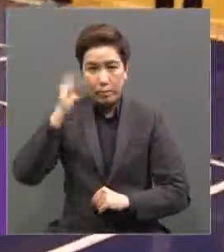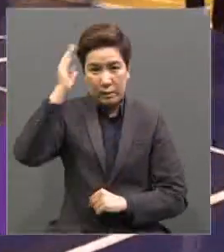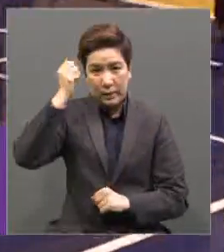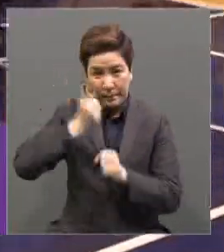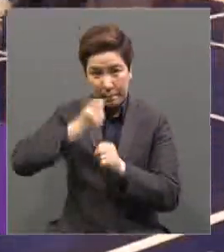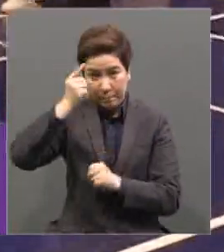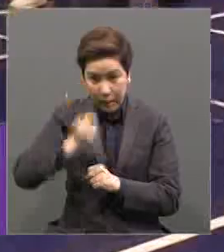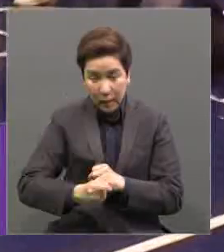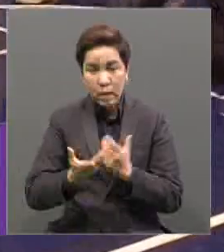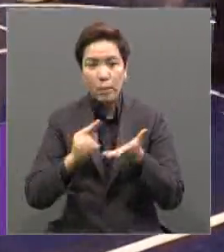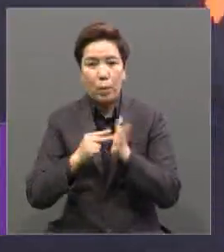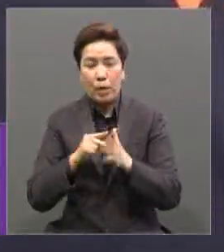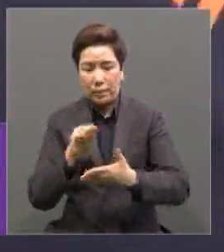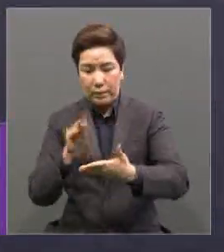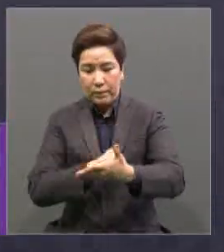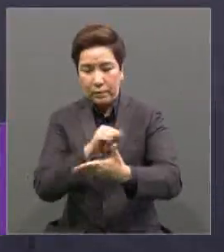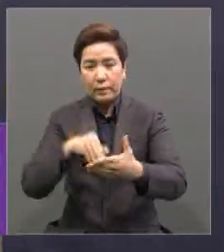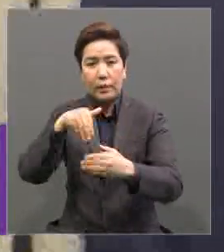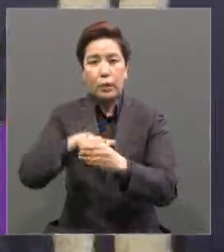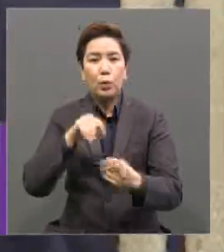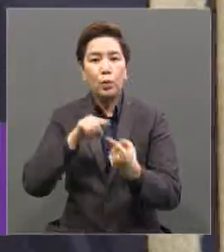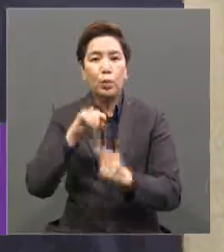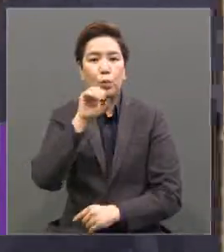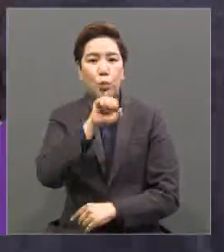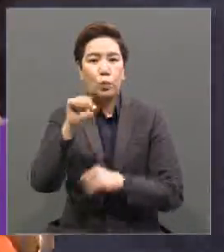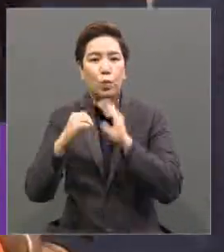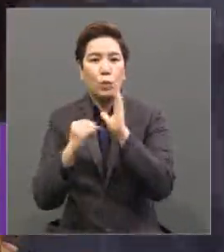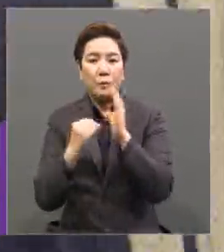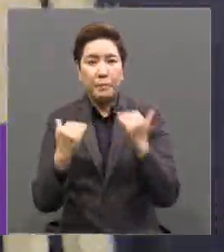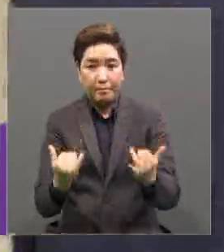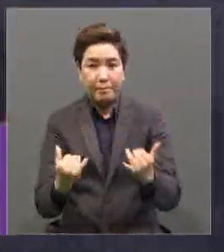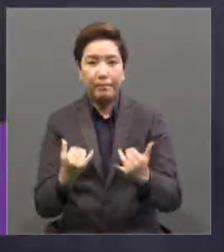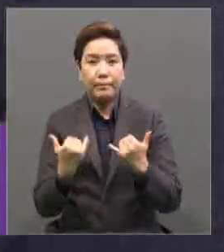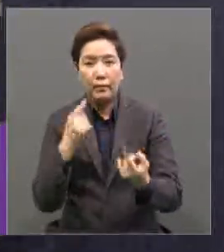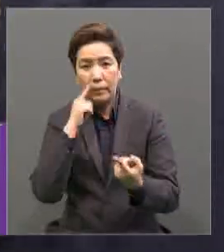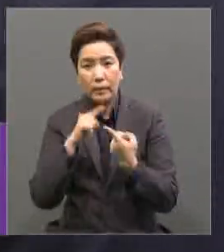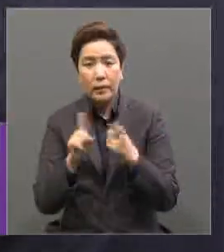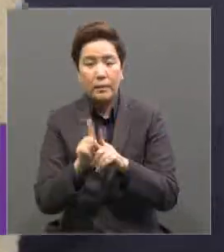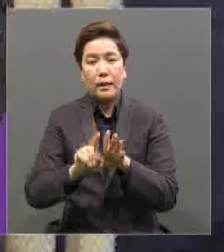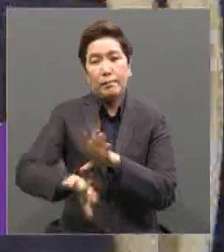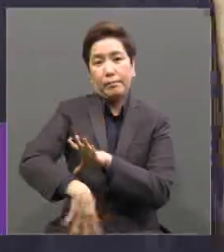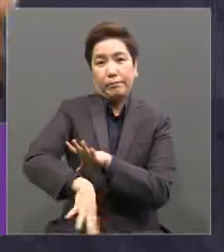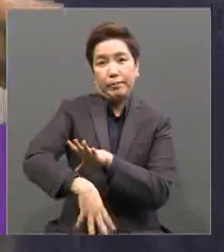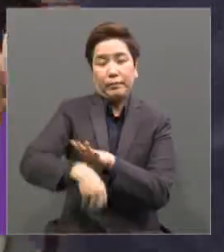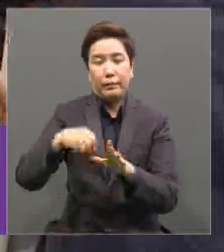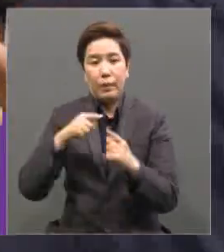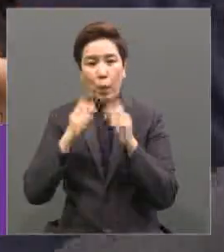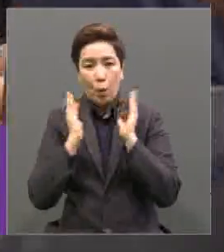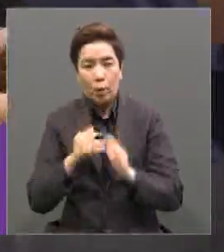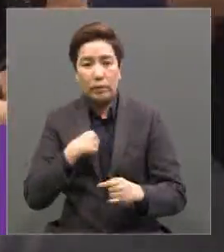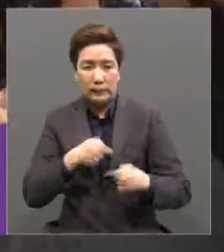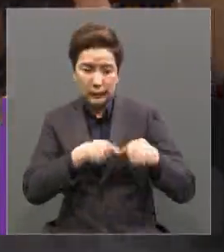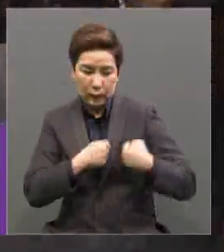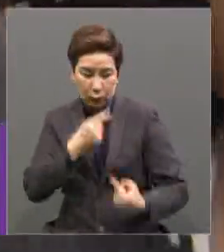ครับถึงจะได้รับเลือกตั้งให้เป็นส.ส.กรุงเทพมหานครครั้งนี้ครับซึ่งการจับหมายเลขในวันนี้มีทั้งผู้ที่ส